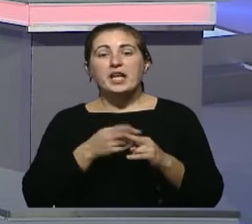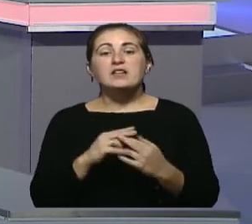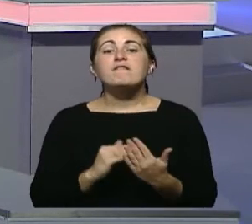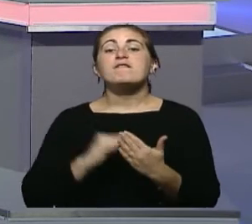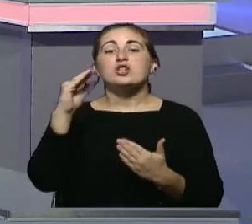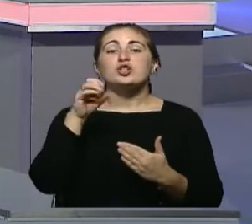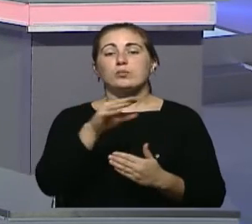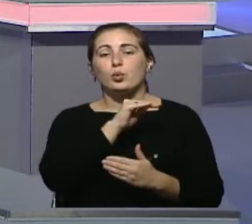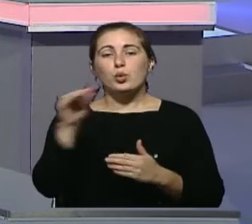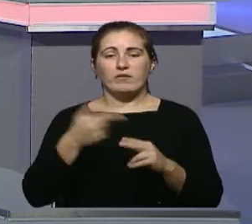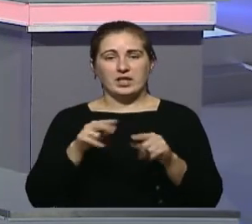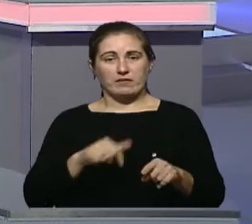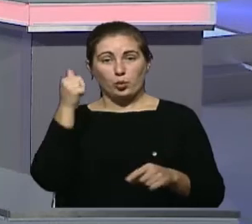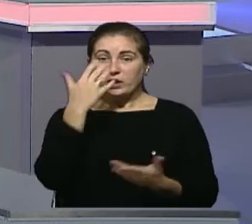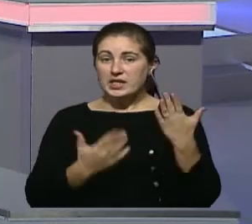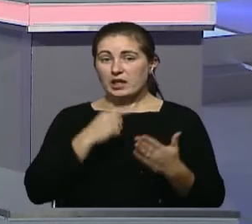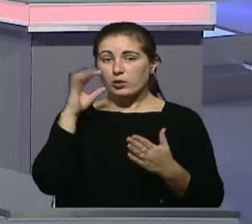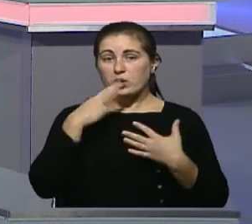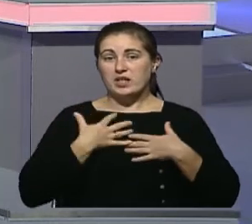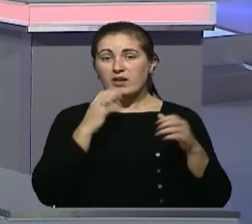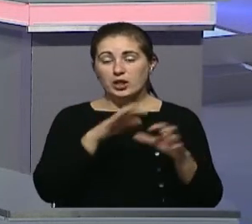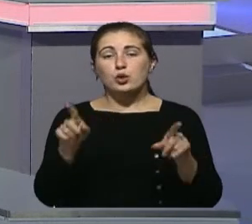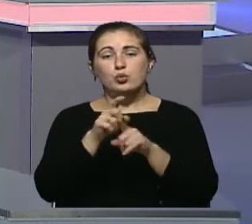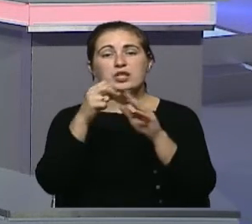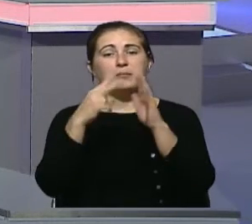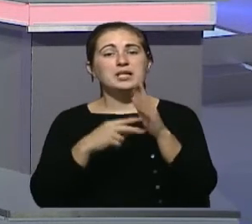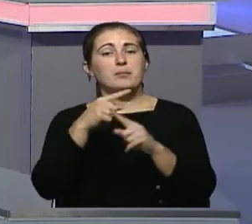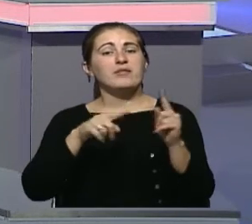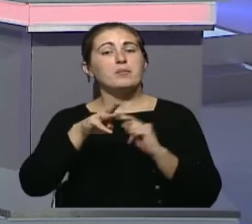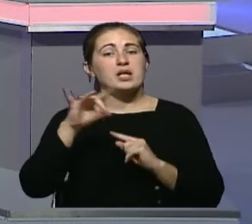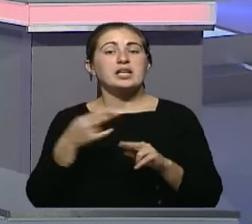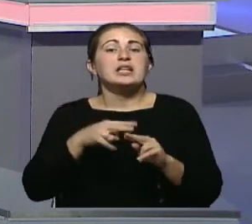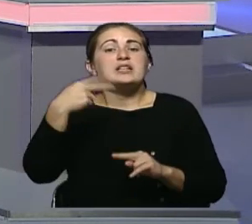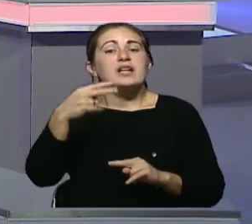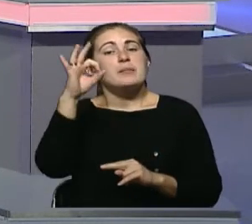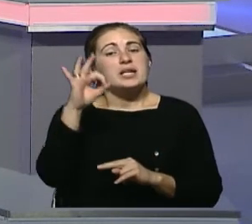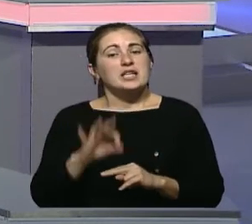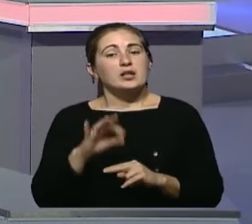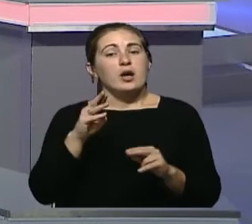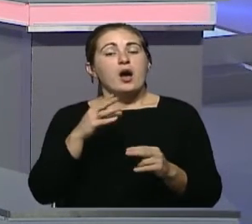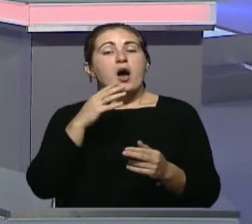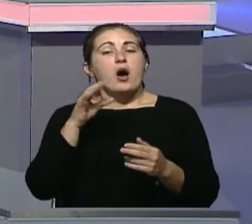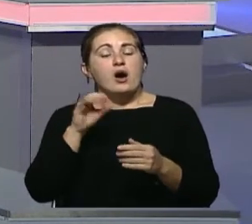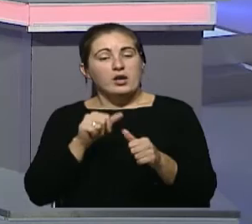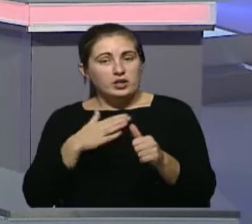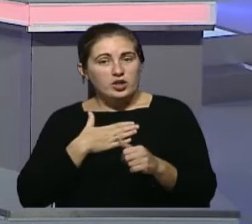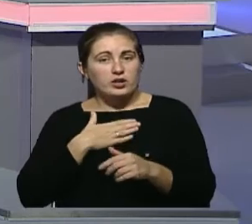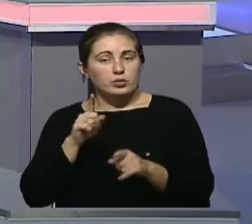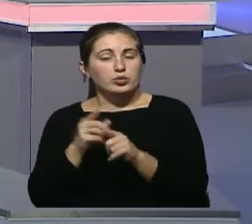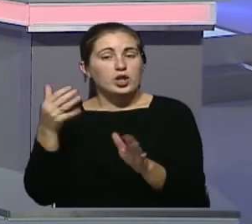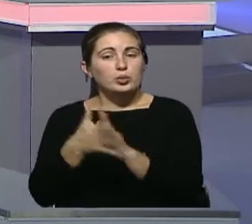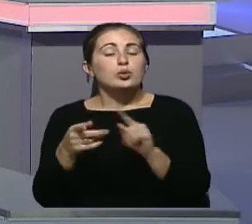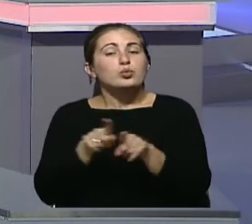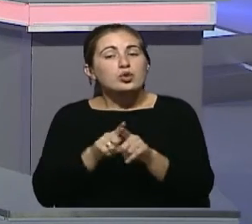чем уровень этого года. Если говорить о здравоохранении, тоже 17,5 миллиардов, 20% удельный вес в наших расходах, тоже